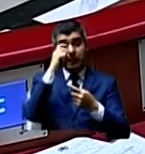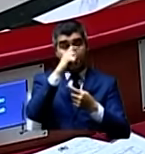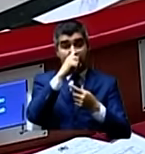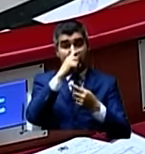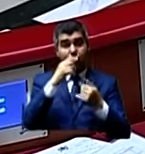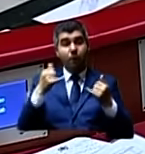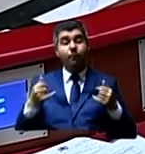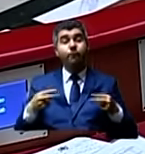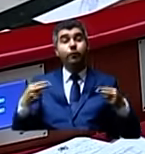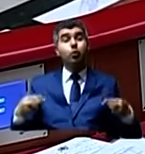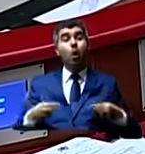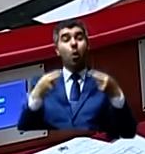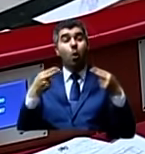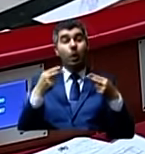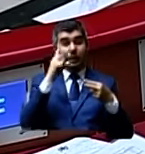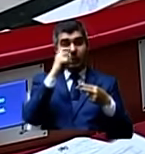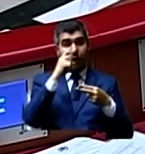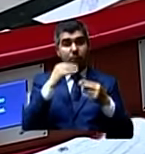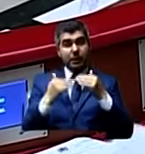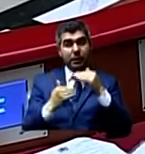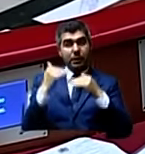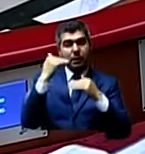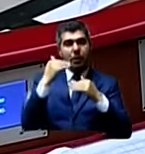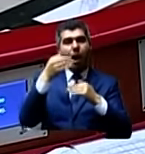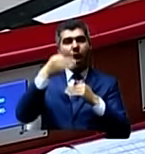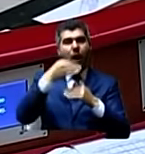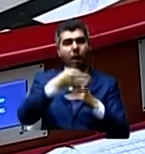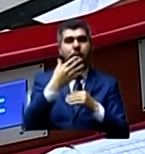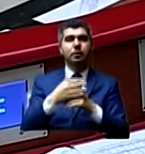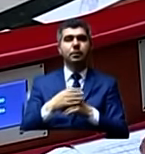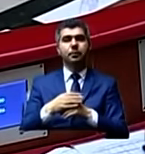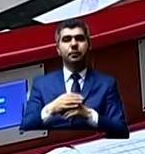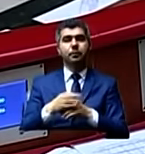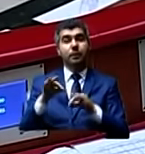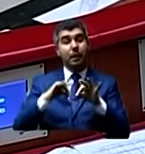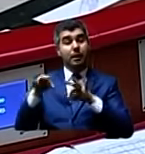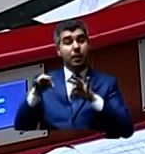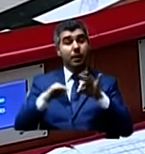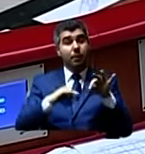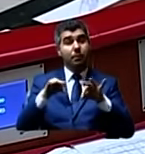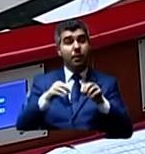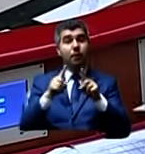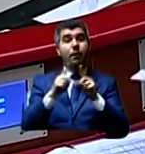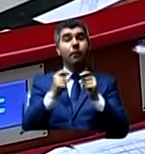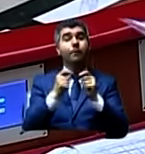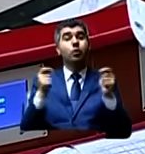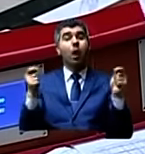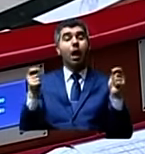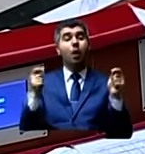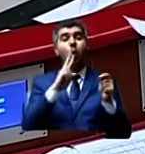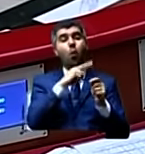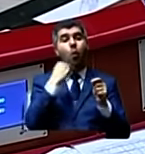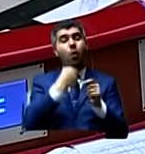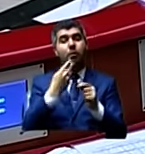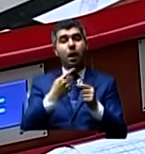خدينا التدابير اللازمه، خدينا التدابير وراه هي في الجريده الرسميه،